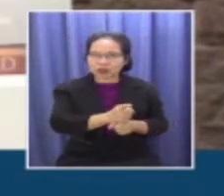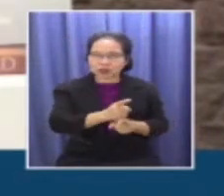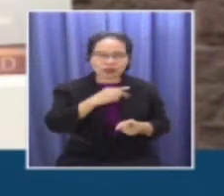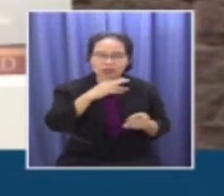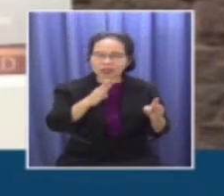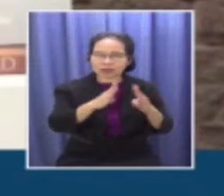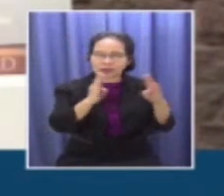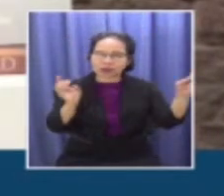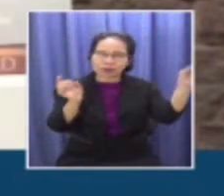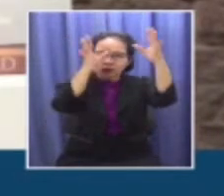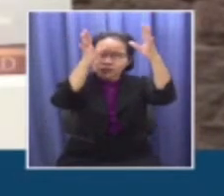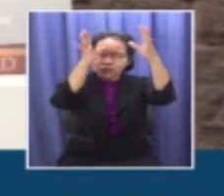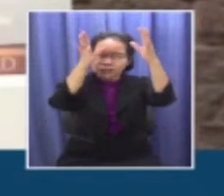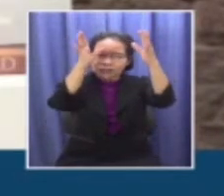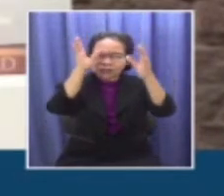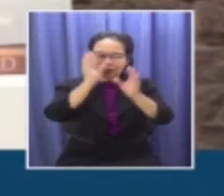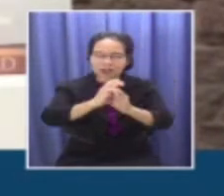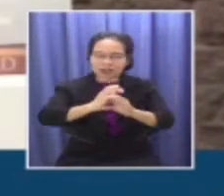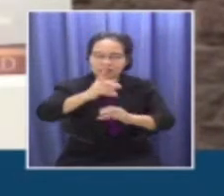akyi